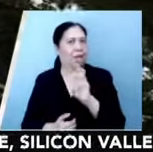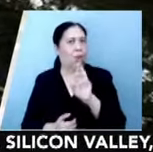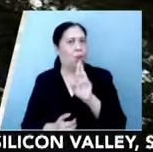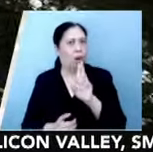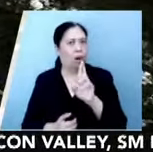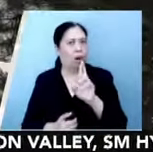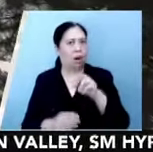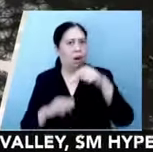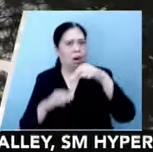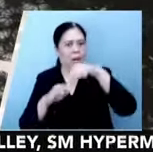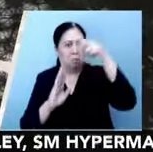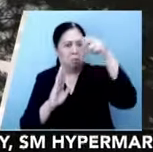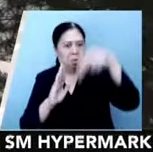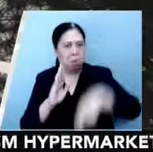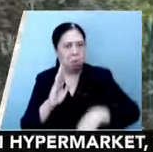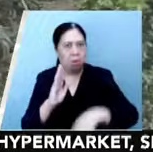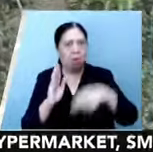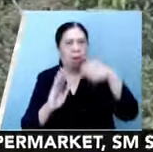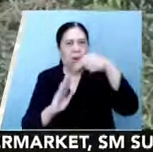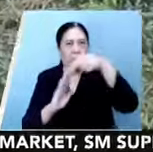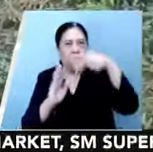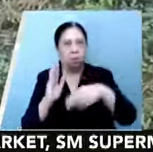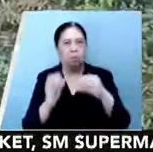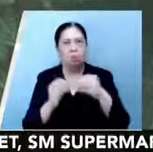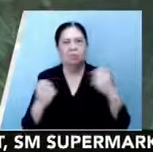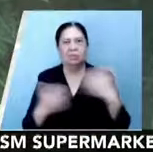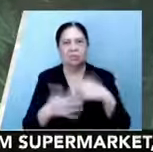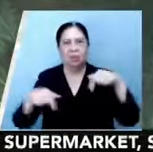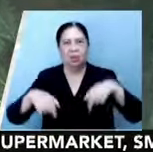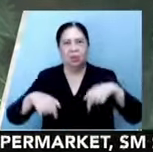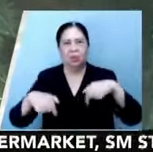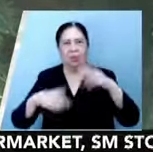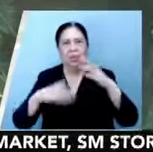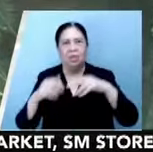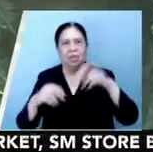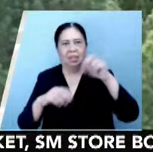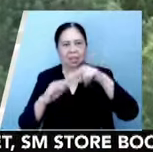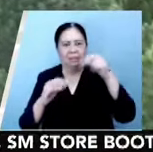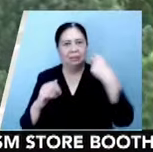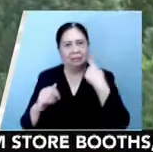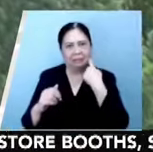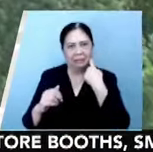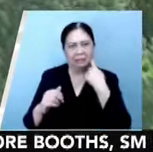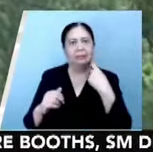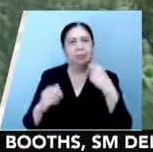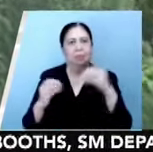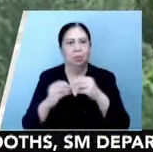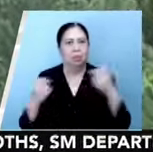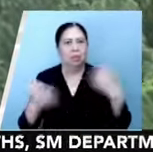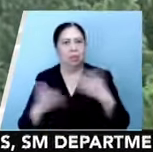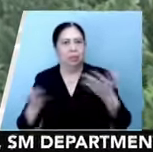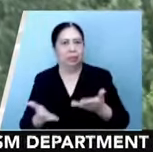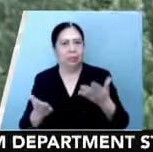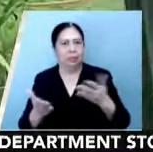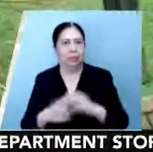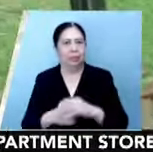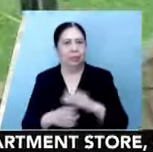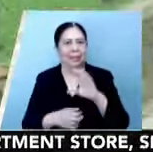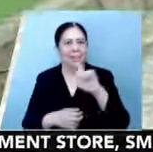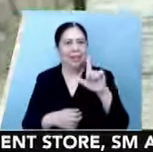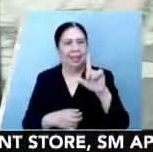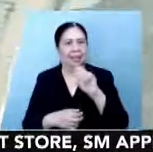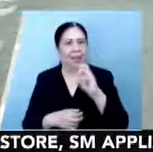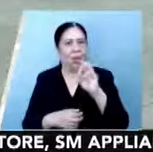Sabi nila, karamihan daw mas natatakot dito kesa sa drop zone. Tingnan natin kung kakayanin natin. Cell tower ang launching area ng base